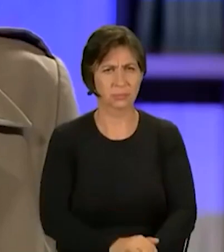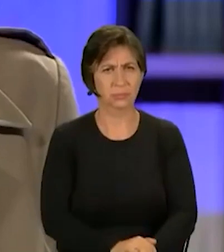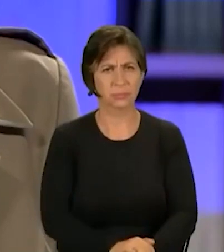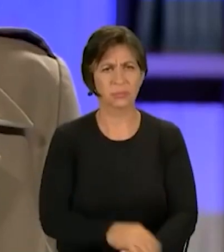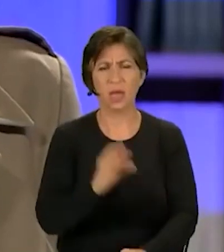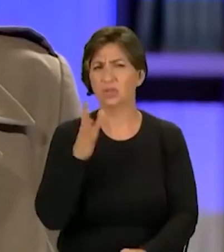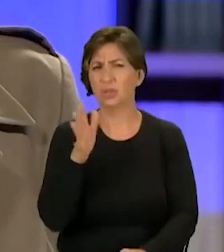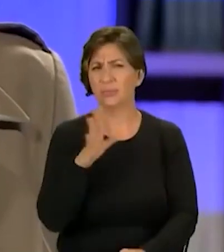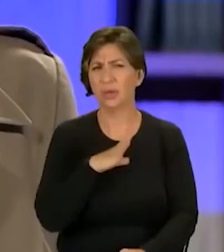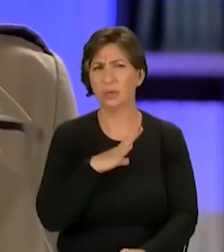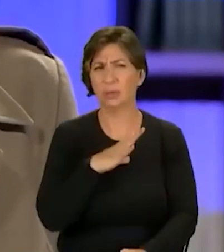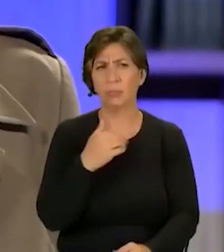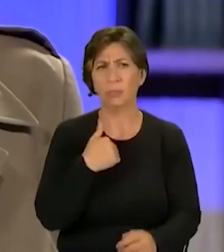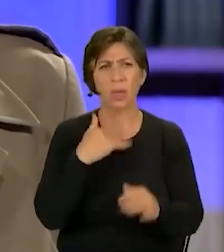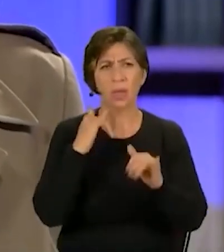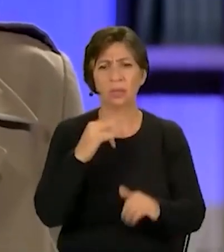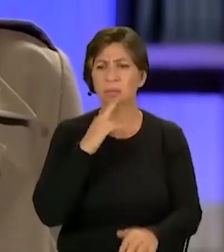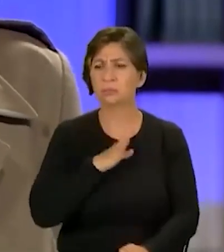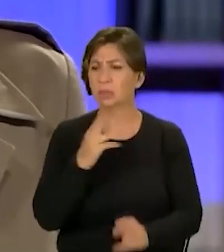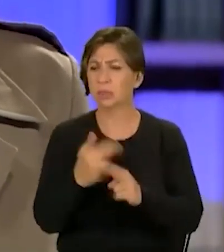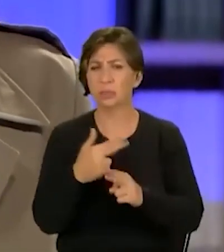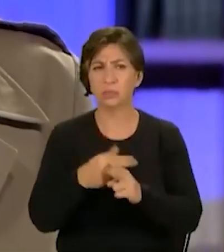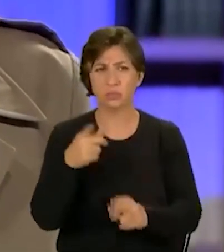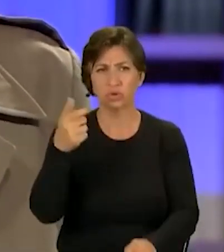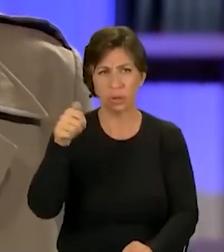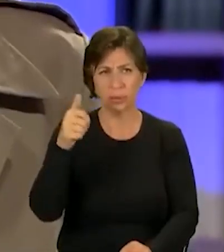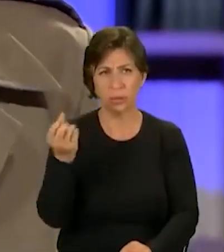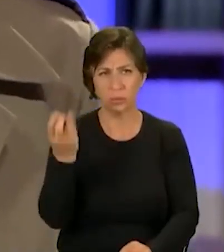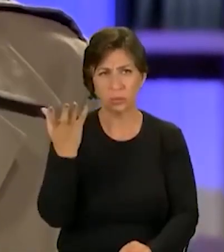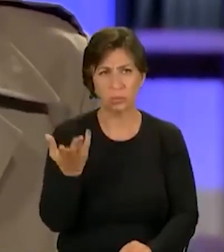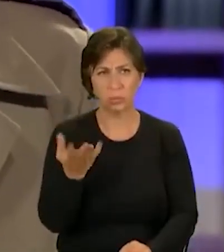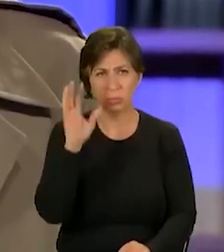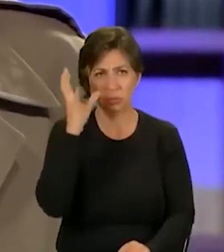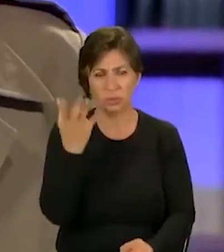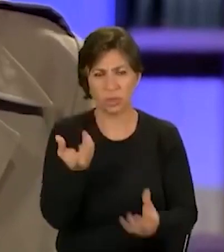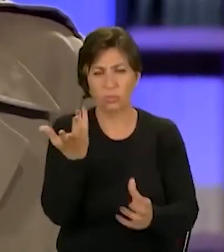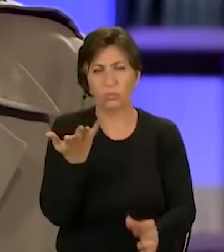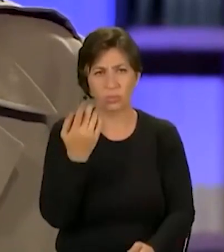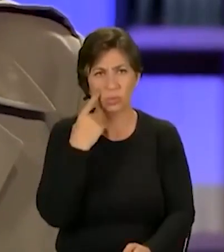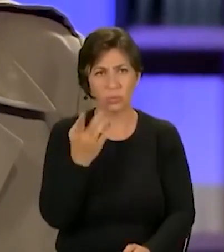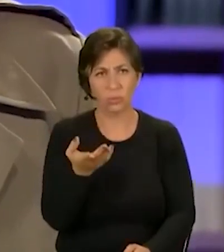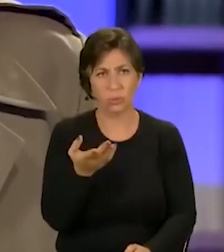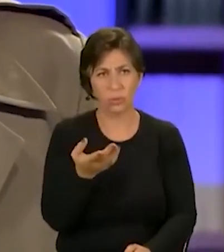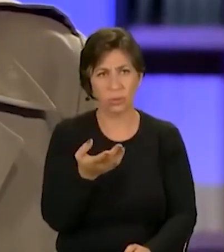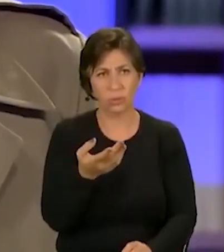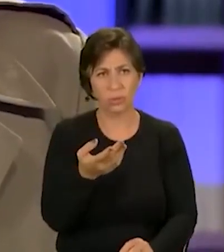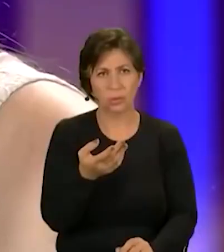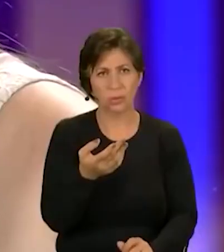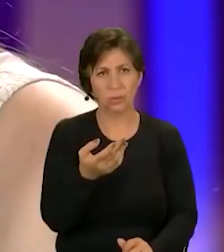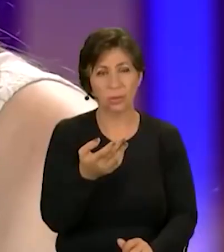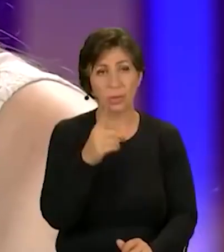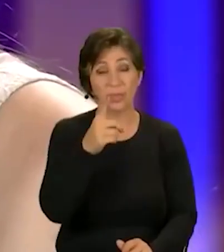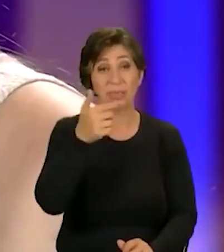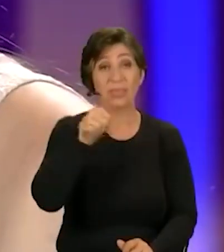Bir acayiplik var. Çünkü ben diyorum aynı şeyi kızımla denedim. Dedim bu çakmak yanıyor mu? Kız dedi ki salak mısın baba, yanmıyor, görmüyor musun?